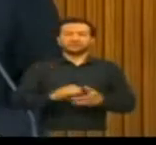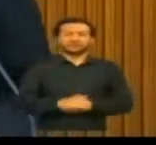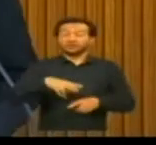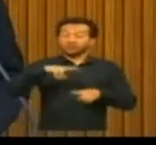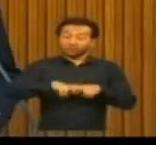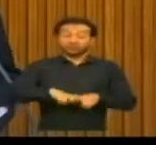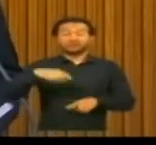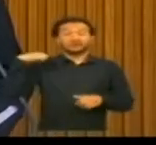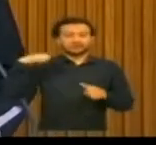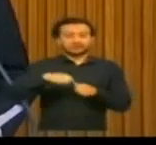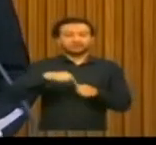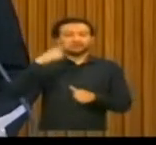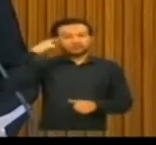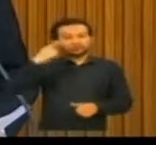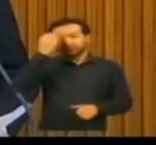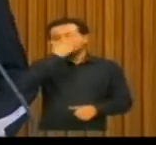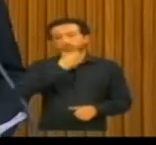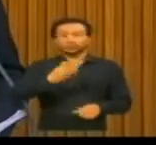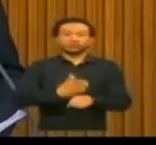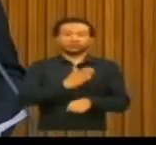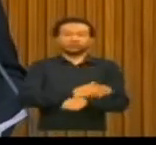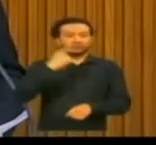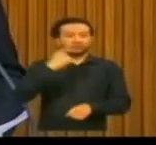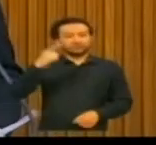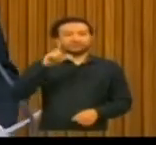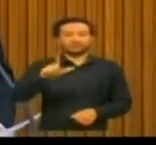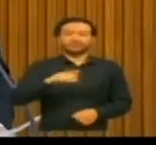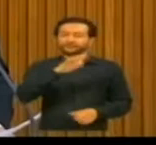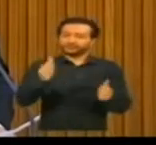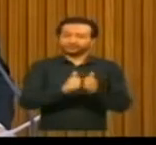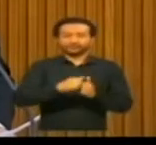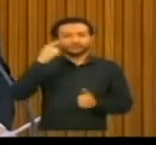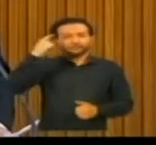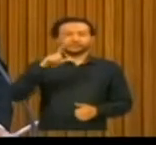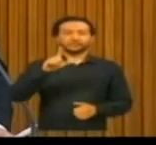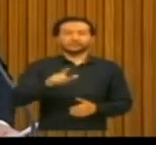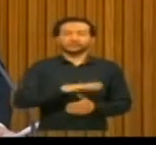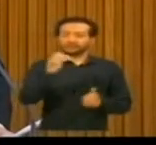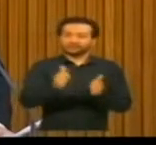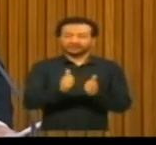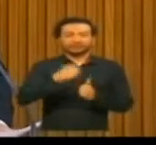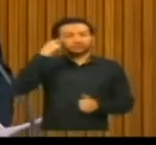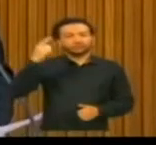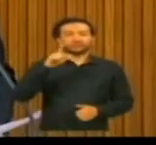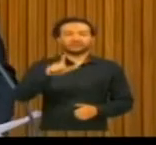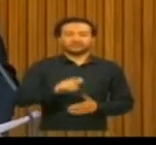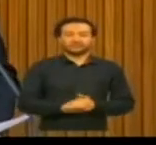oturup yeniden güzel ülkemizi düşünmek zorundayız. Beraber düşünmek zorundayız. Birlikte düşünmek